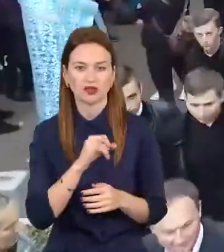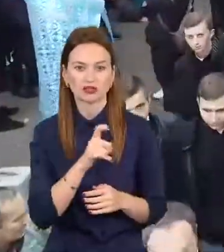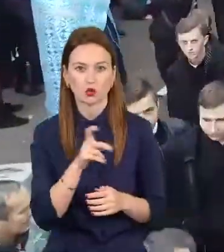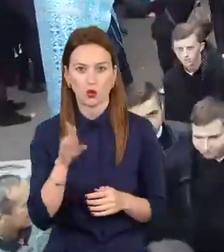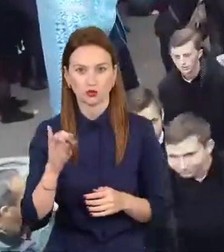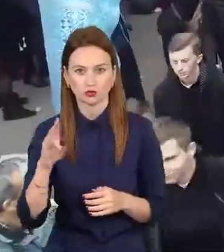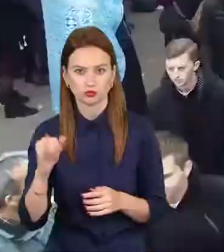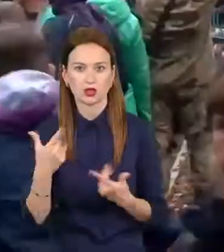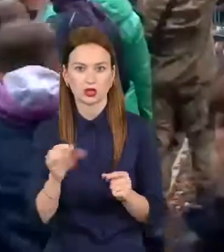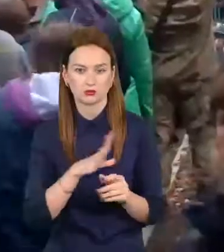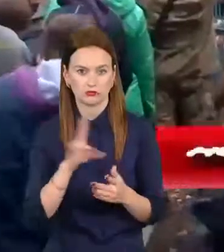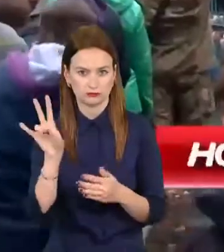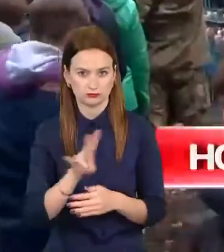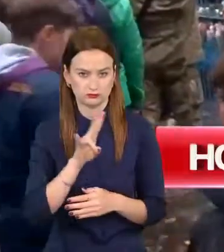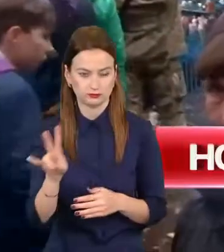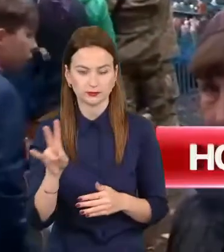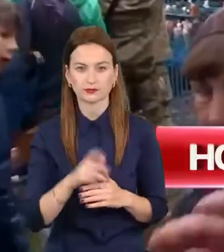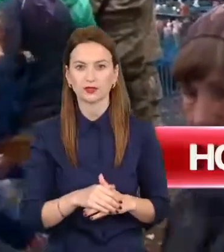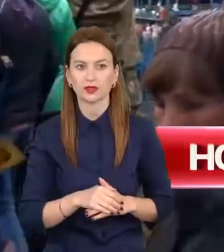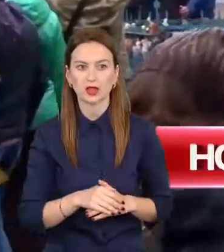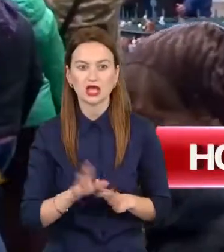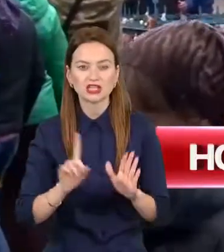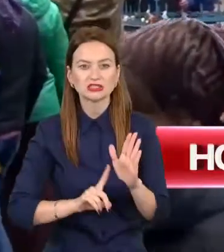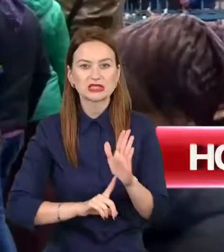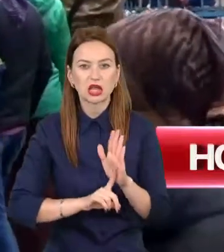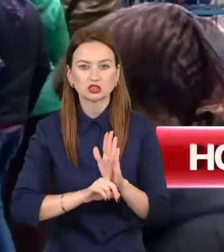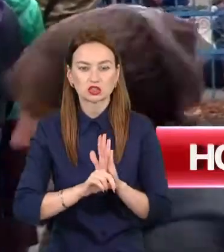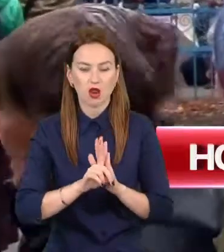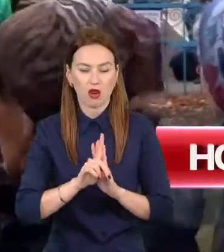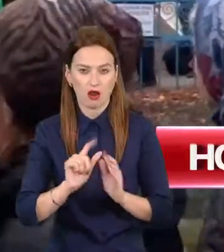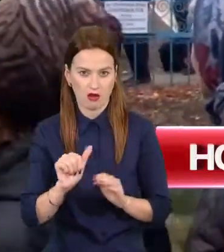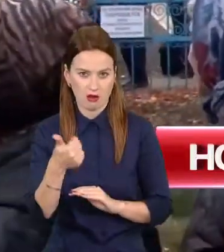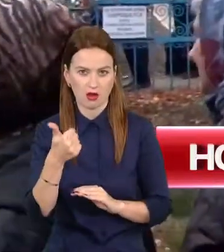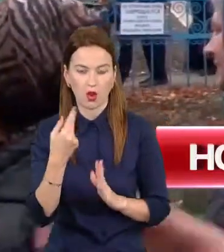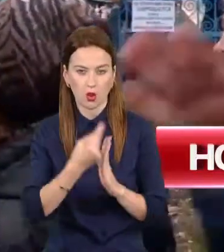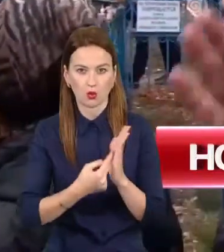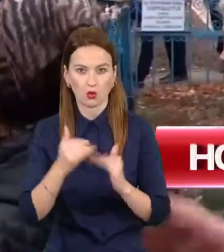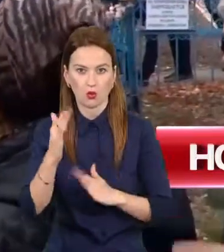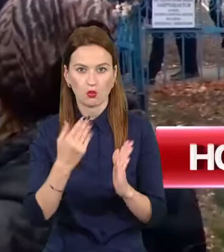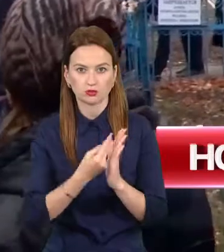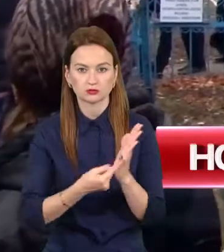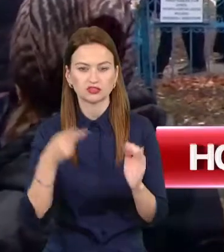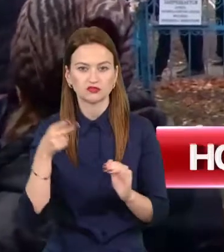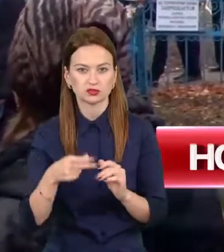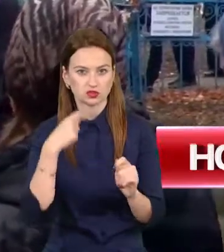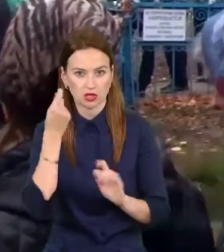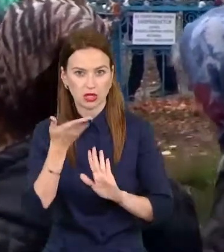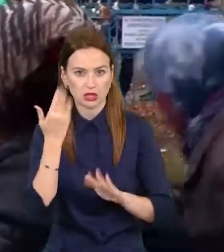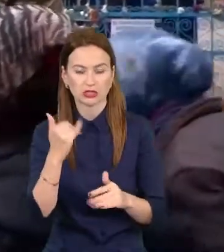прийняв святе хрещення. Ізначально Корсунську ікону саму написав 2000 років